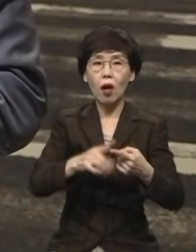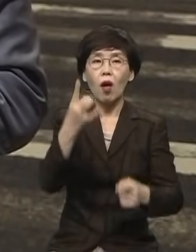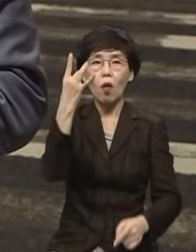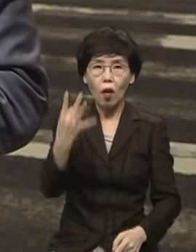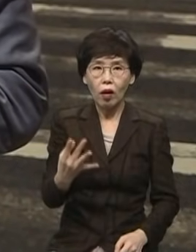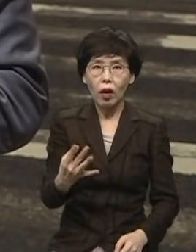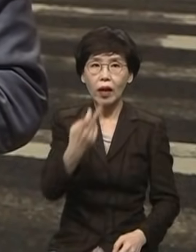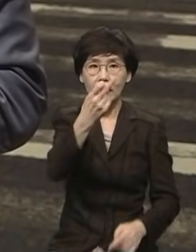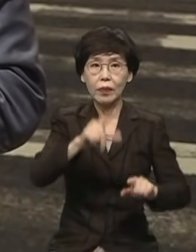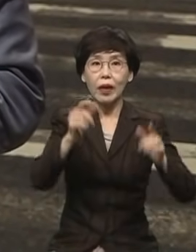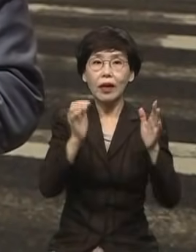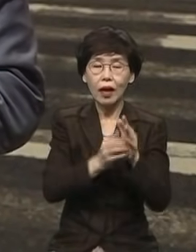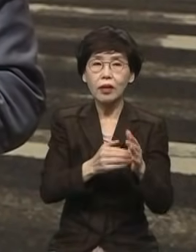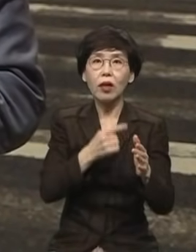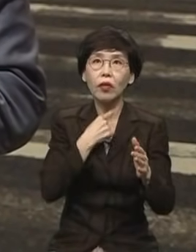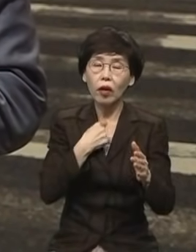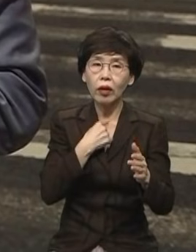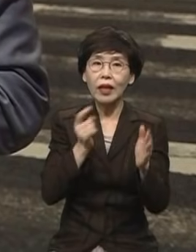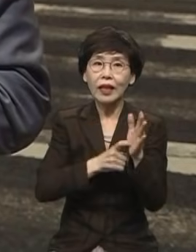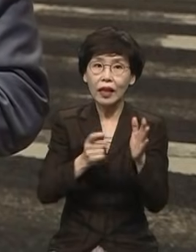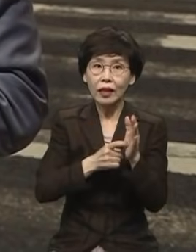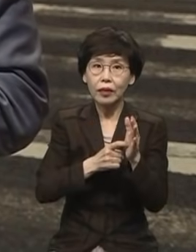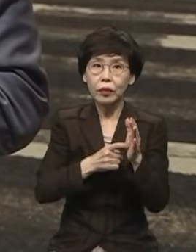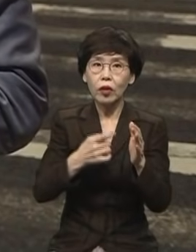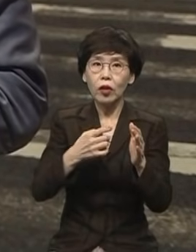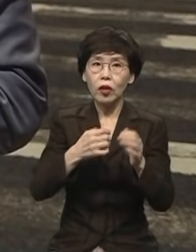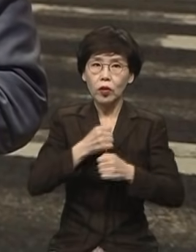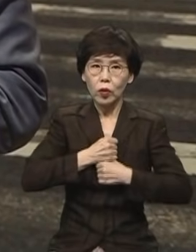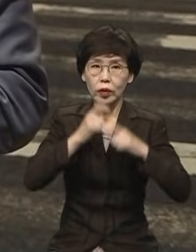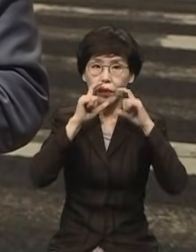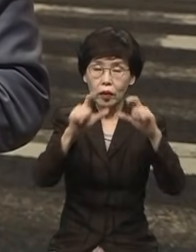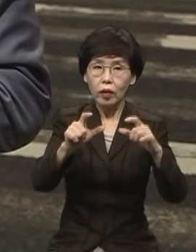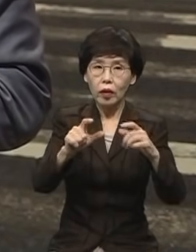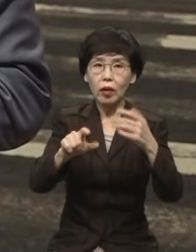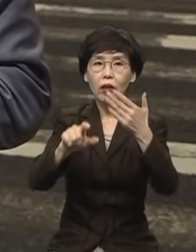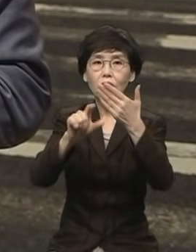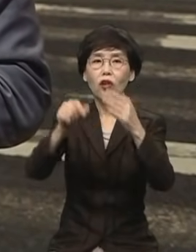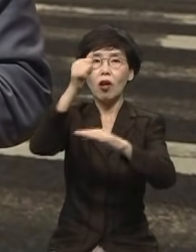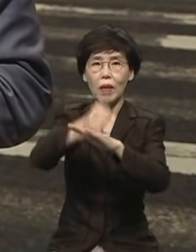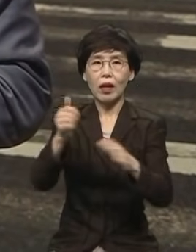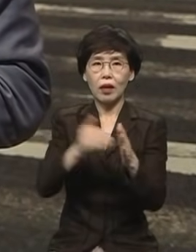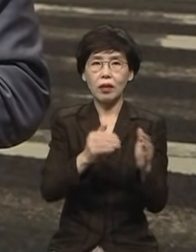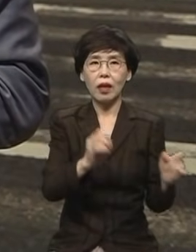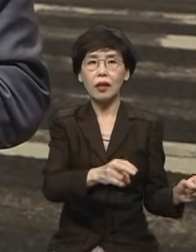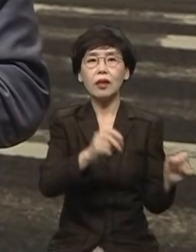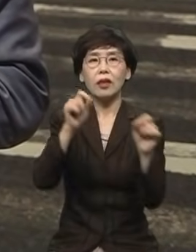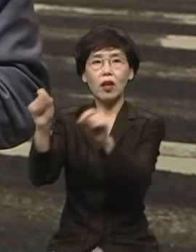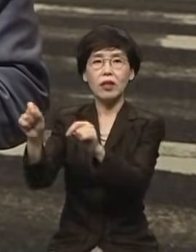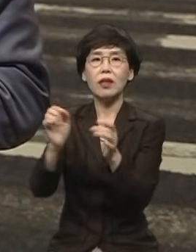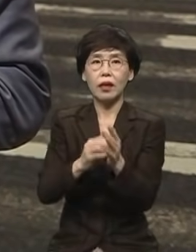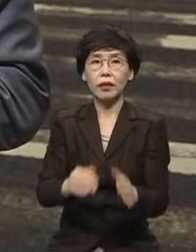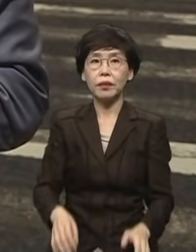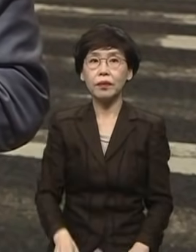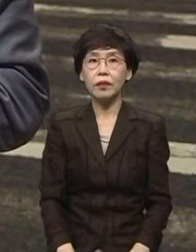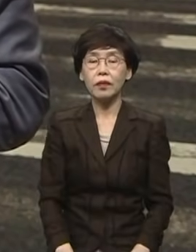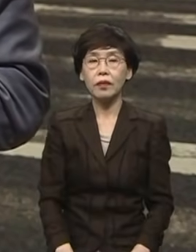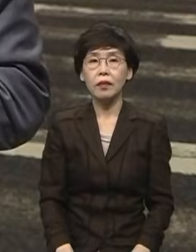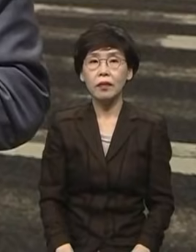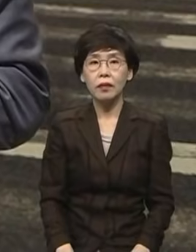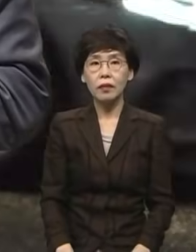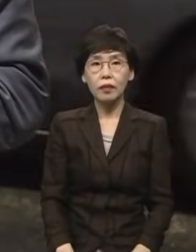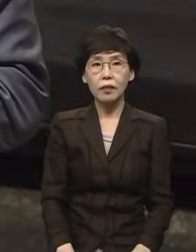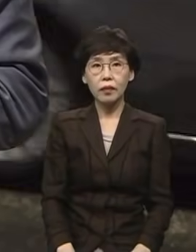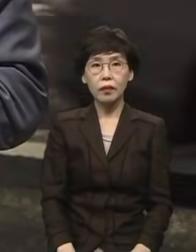12일까지 어떤 코로나 긴급 사태를 이달 말까지로 다시 연장 했읍니다 도쿄에서 sbs 유성재